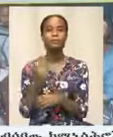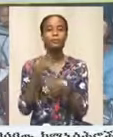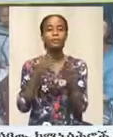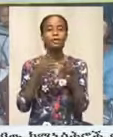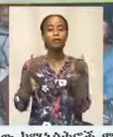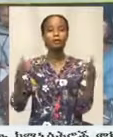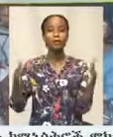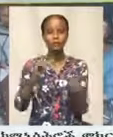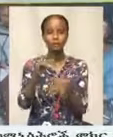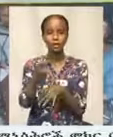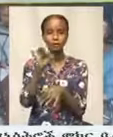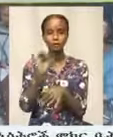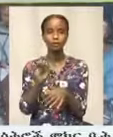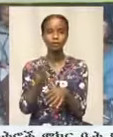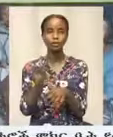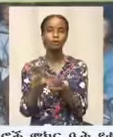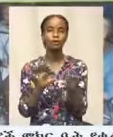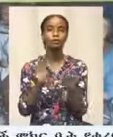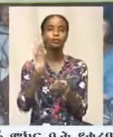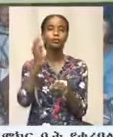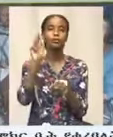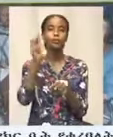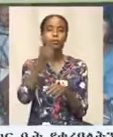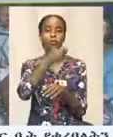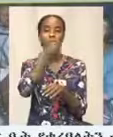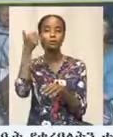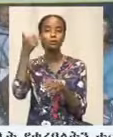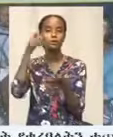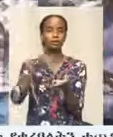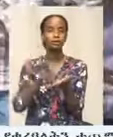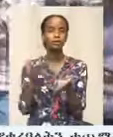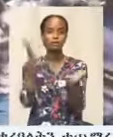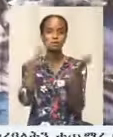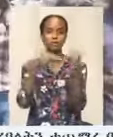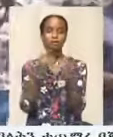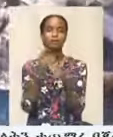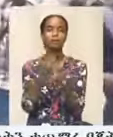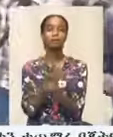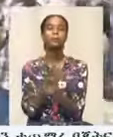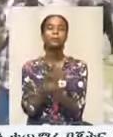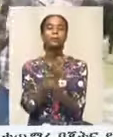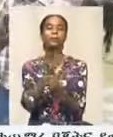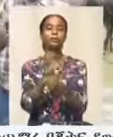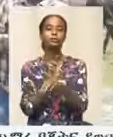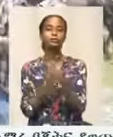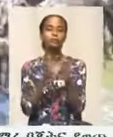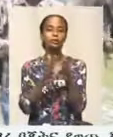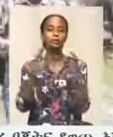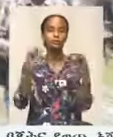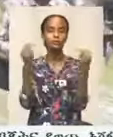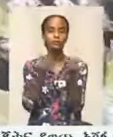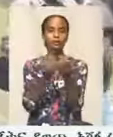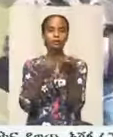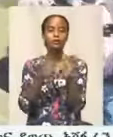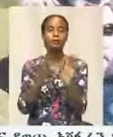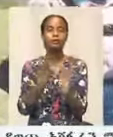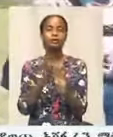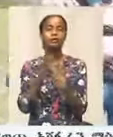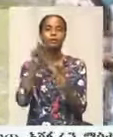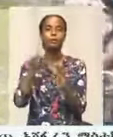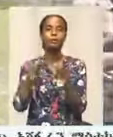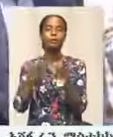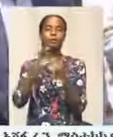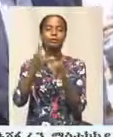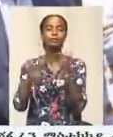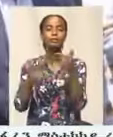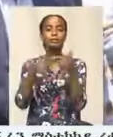በማስፋፊያው እንዲያገኝ ተደርጓል። የሶዶና የሌሎች ከተሞች ችግር ይፈታል። በእለቱ ማስፋፊያ ጣቢያውን በይፋ ያስጀመሩት የደቡብ ክልል ምክትል